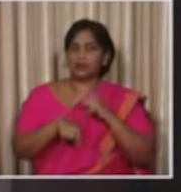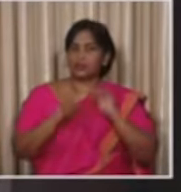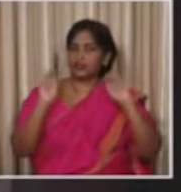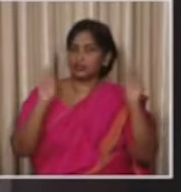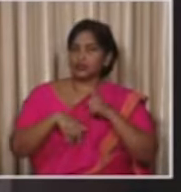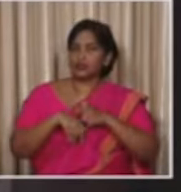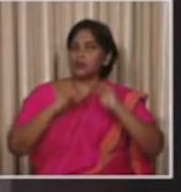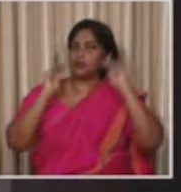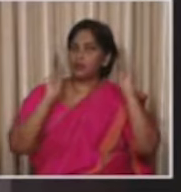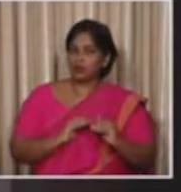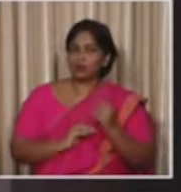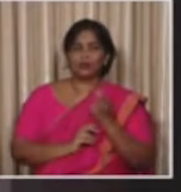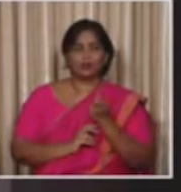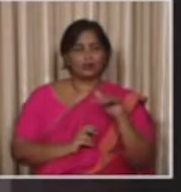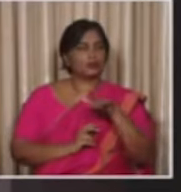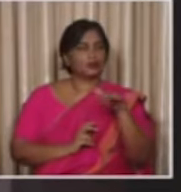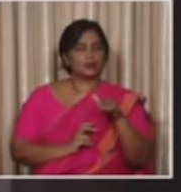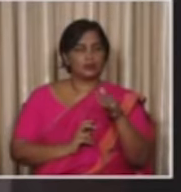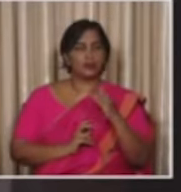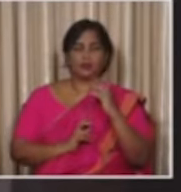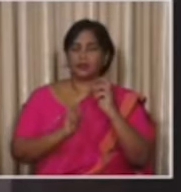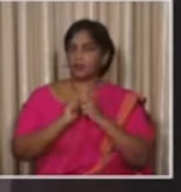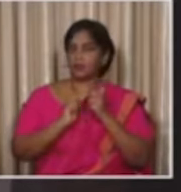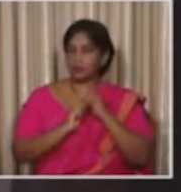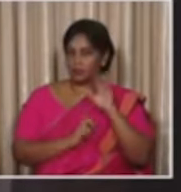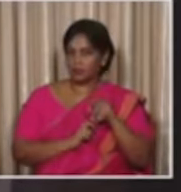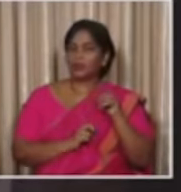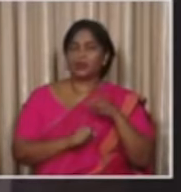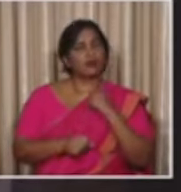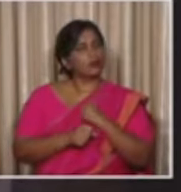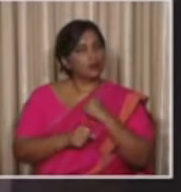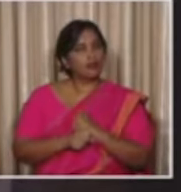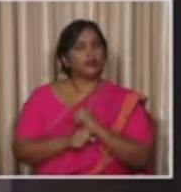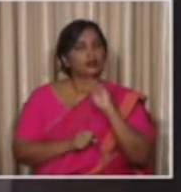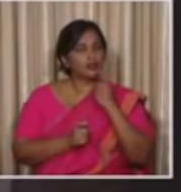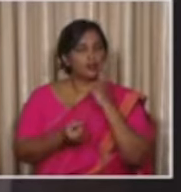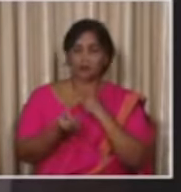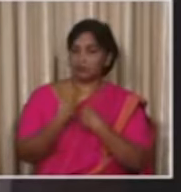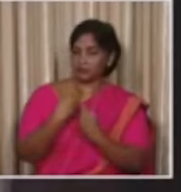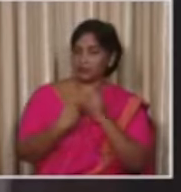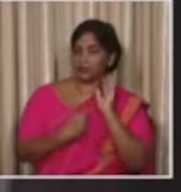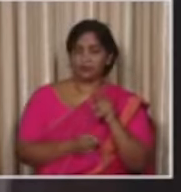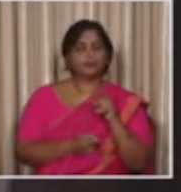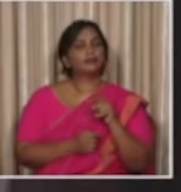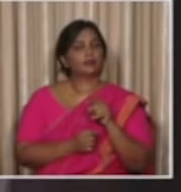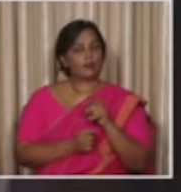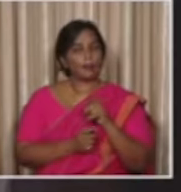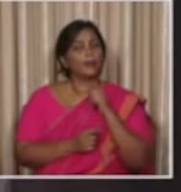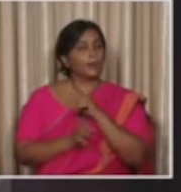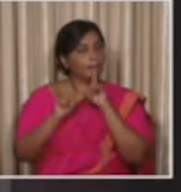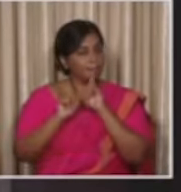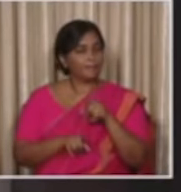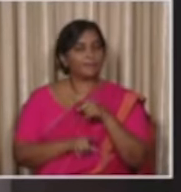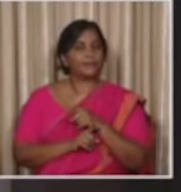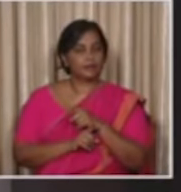තුල අඩුවීමේ ආර්ථික හා සමාජ ප්‍රතිවිපාක සම්බන්ධයෙන් රජය යම් අධ්‍යයනයක් කර තිබේද?